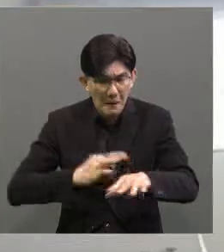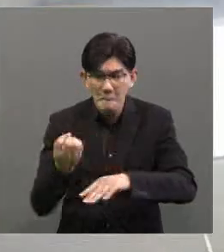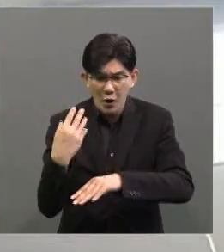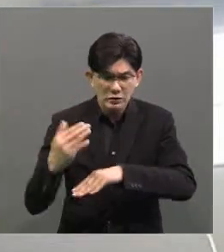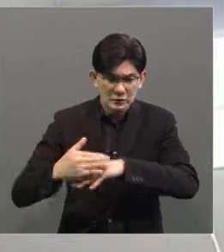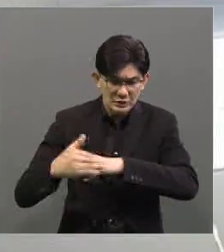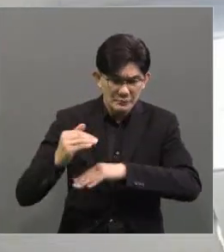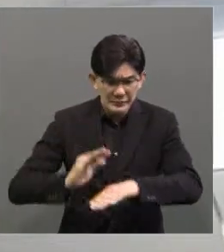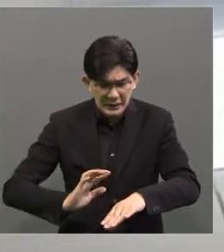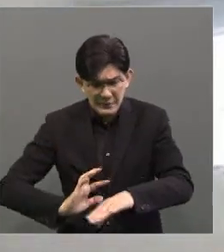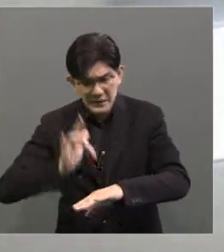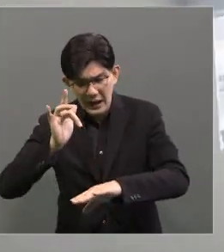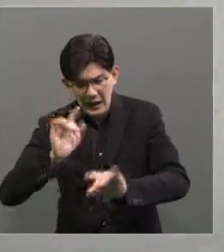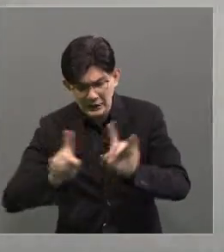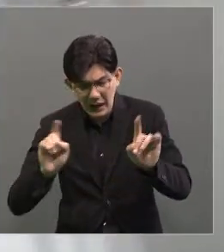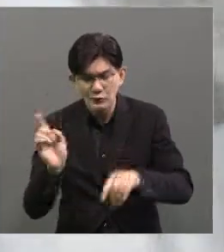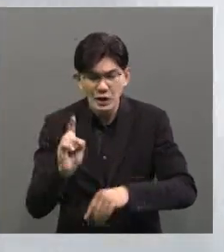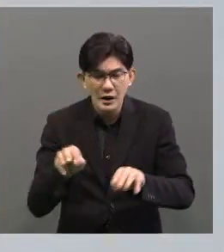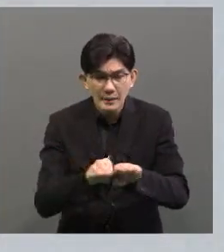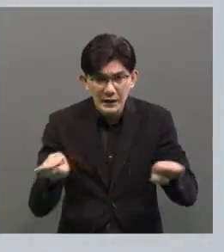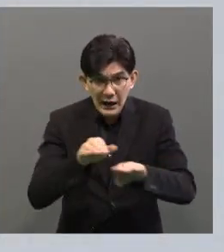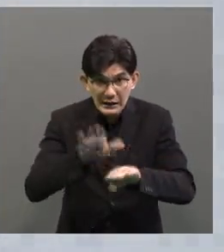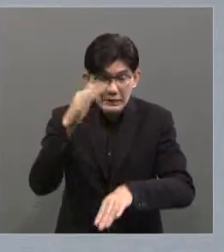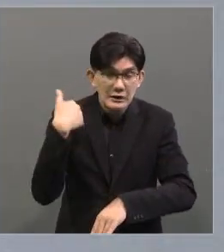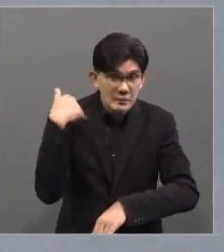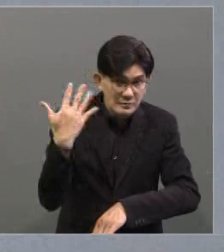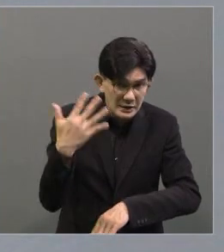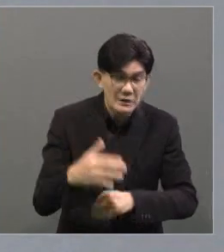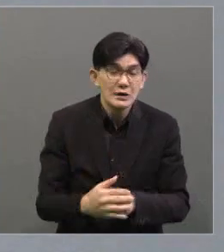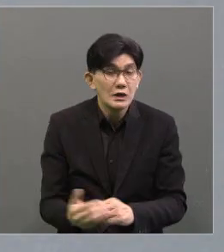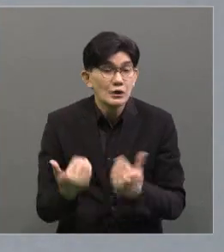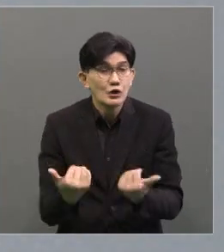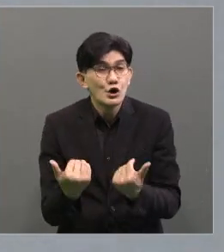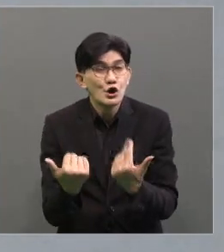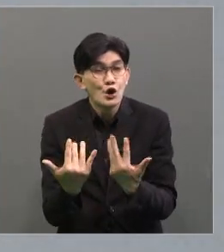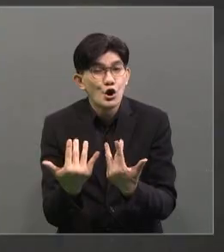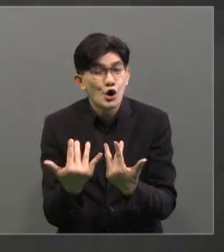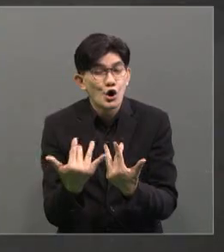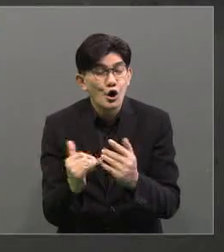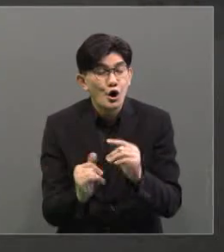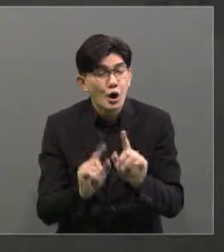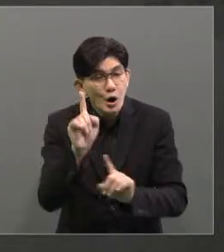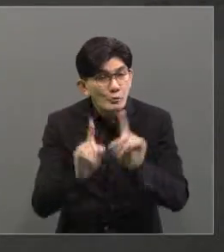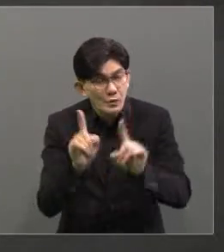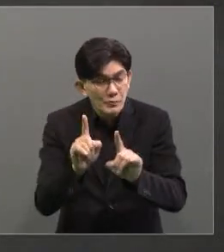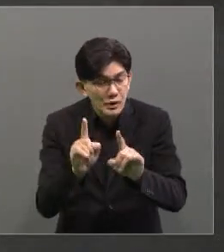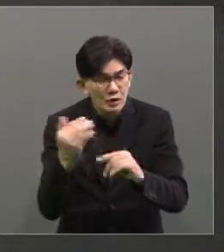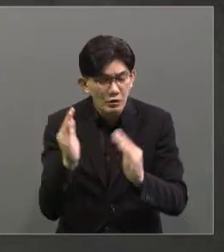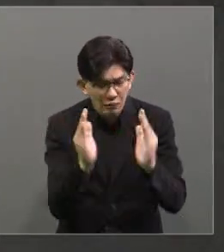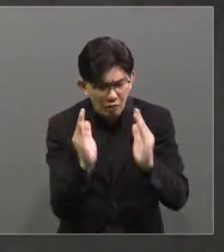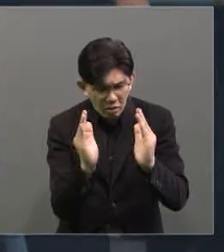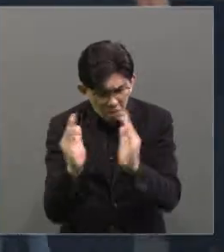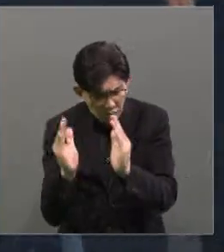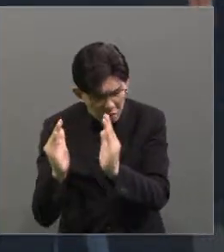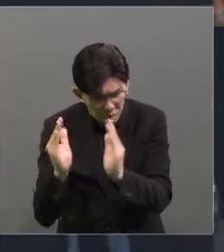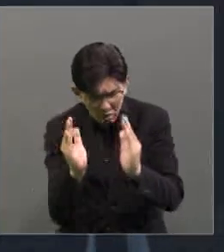ธรรมชาติหรือไม่แล้วก็เกินค่ามาตรฐานหรือเปล่าซึ่งระหว่างนี้ต้องรอผลการวัดความคลาดเคลื่อนของตัวอาคารครับว่าตัวอาคาร